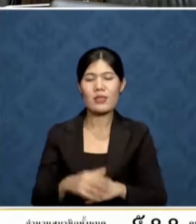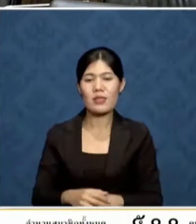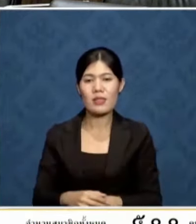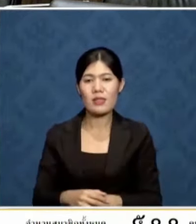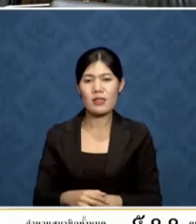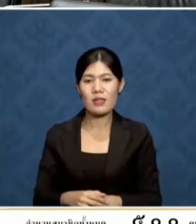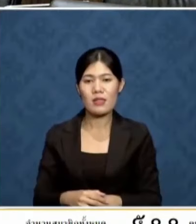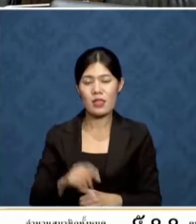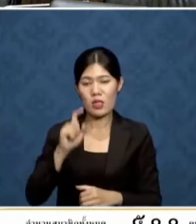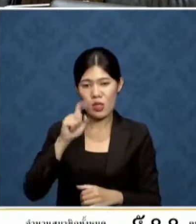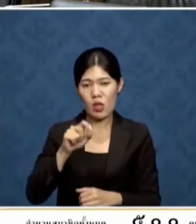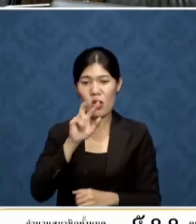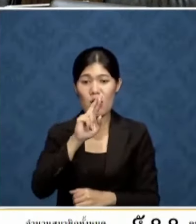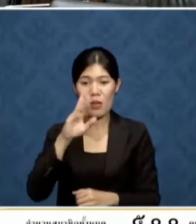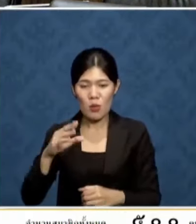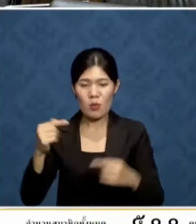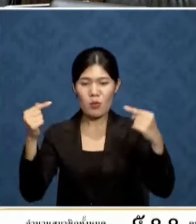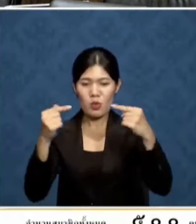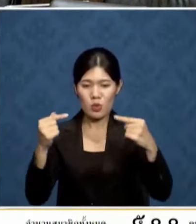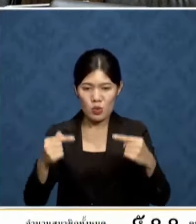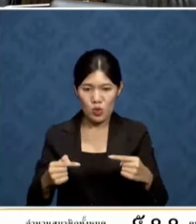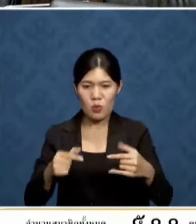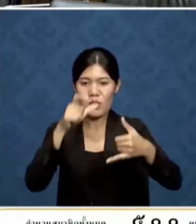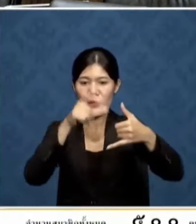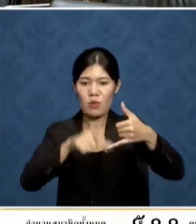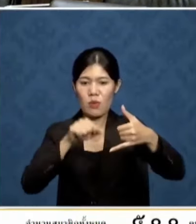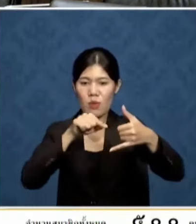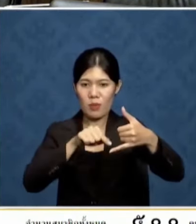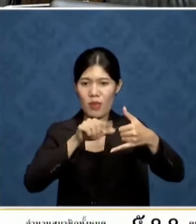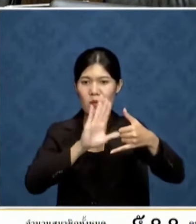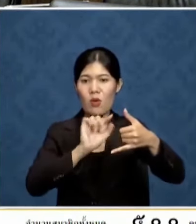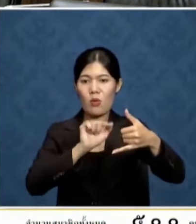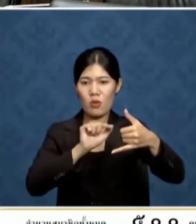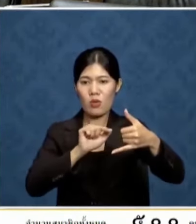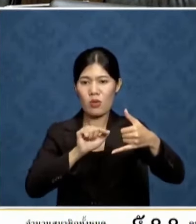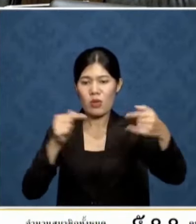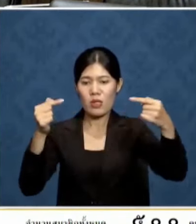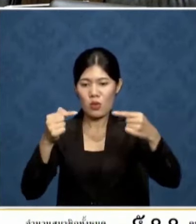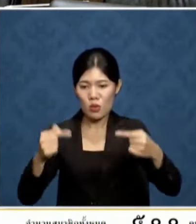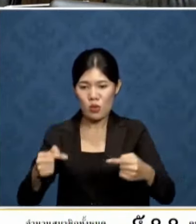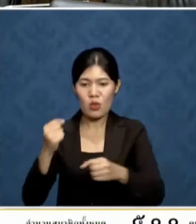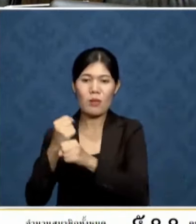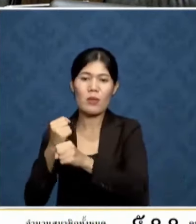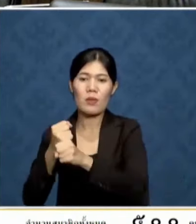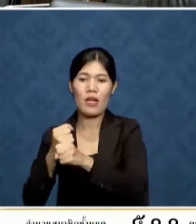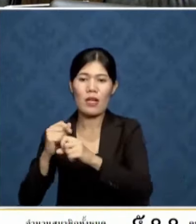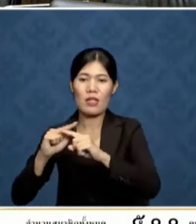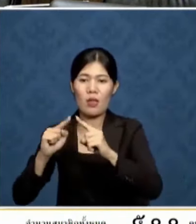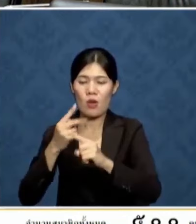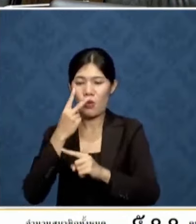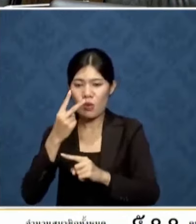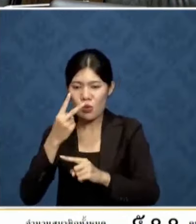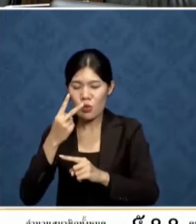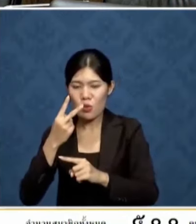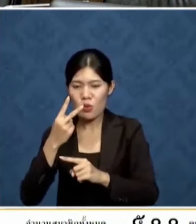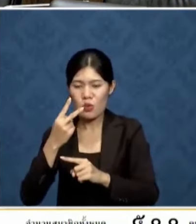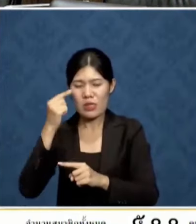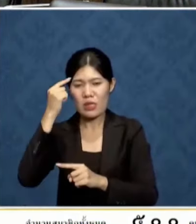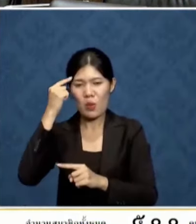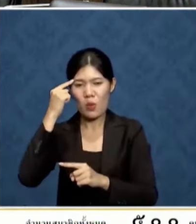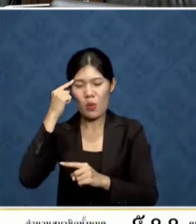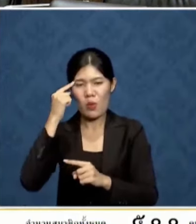ระบบในการ matchingงานให้เหมาะสมกับศักยภาพของคนนะครับเราไม่ใช่แค่ดูสภาพของตลาดแรงงานปัจจุบันนะครับแต่ต้องมีหน้าที่ในการวิเคราะห์คาด